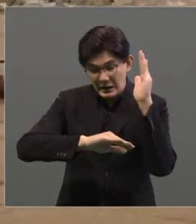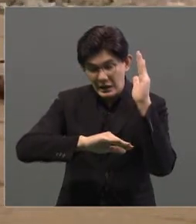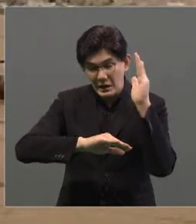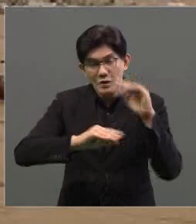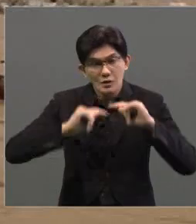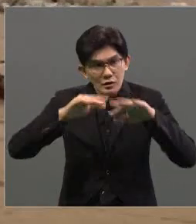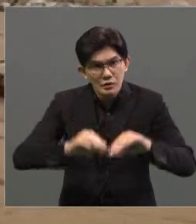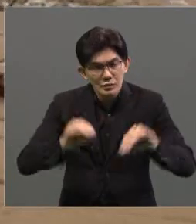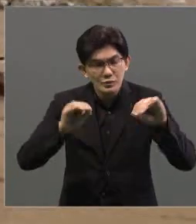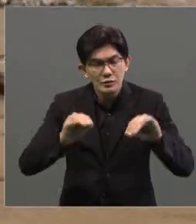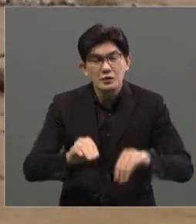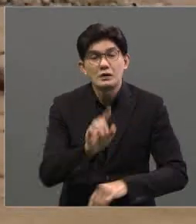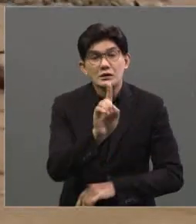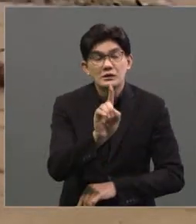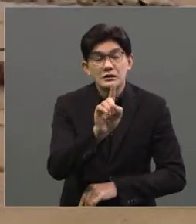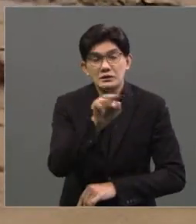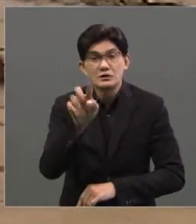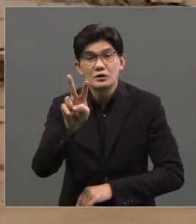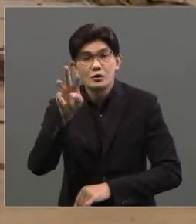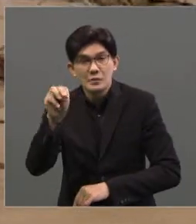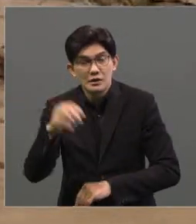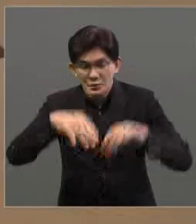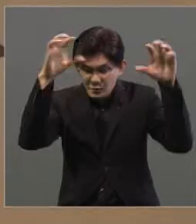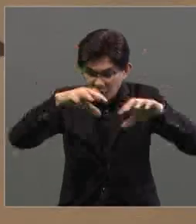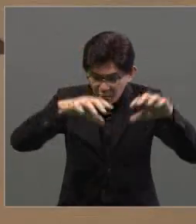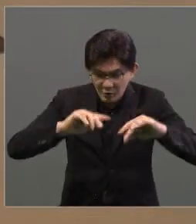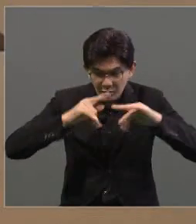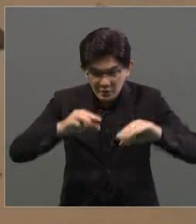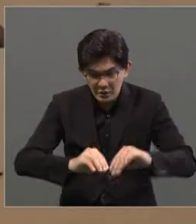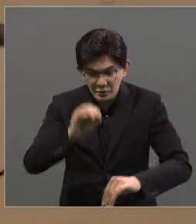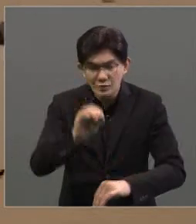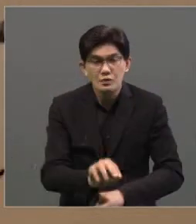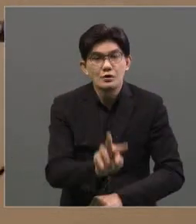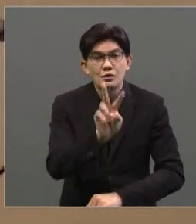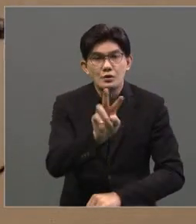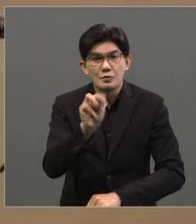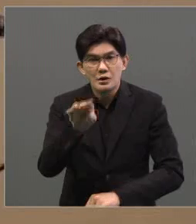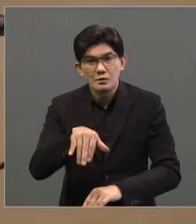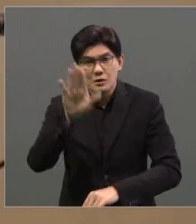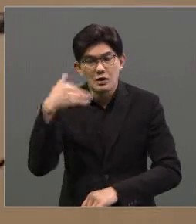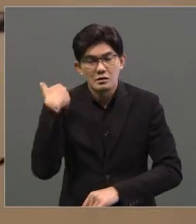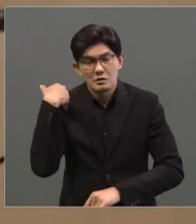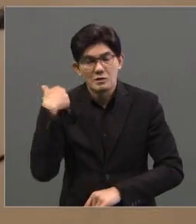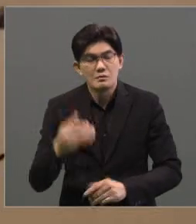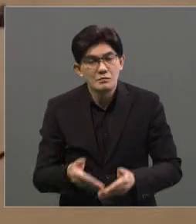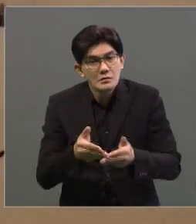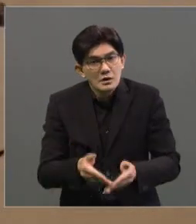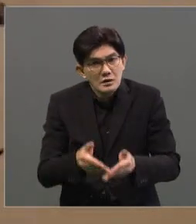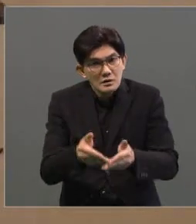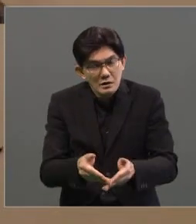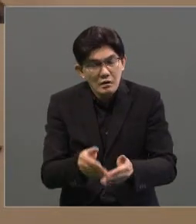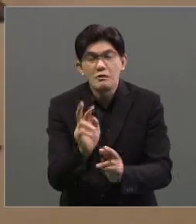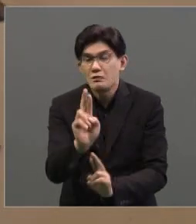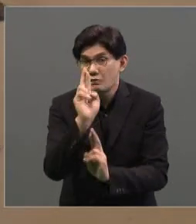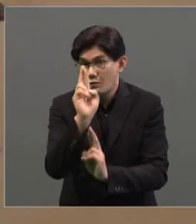บนเนี่ยคลื่นสูง 1-2 เมตรจุดที่ฝนฟ้าคะนองคลื่นอาจจะสูงมากกว่า2เมตรก็ขอให้ชาวเรือทั้งอันดามันทั้งอ่าวไทย